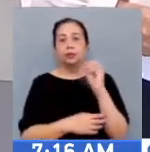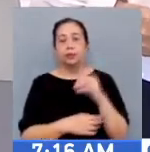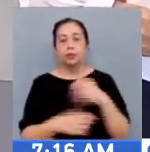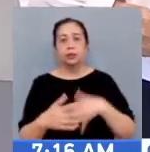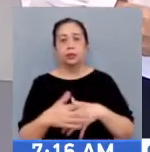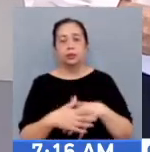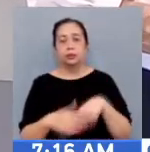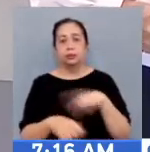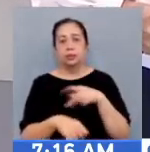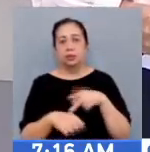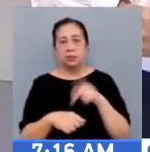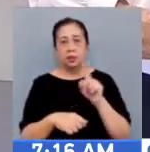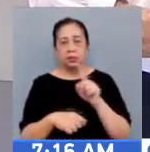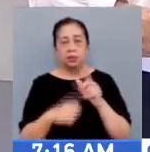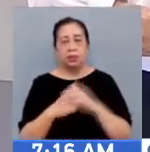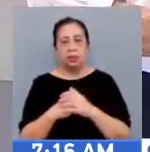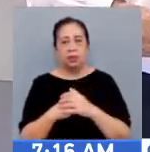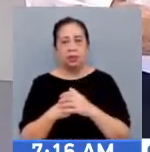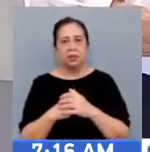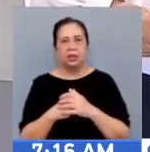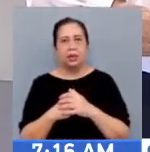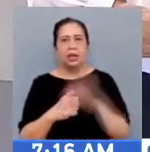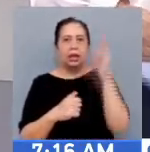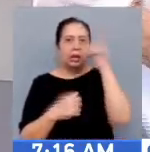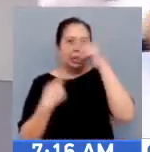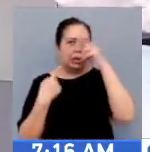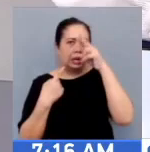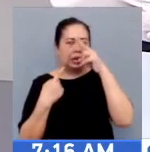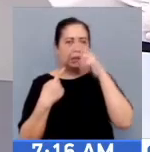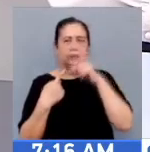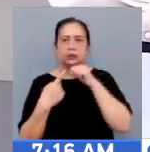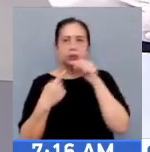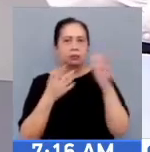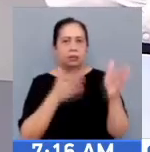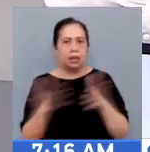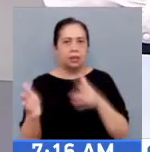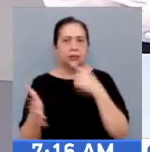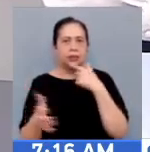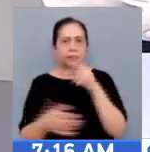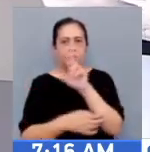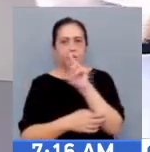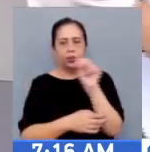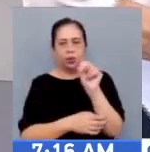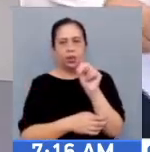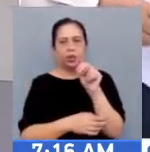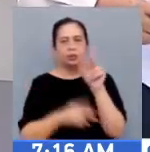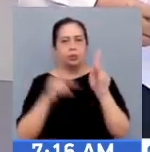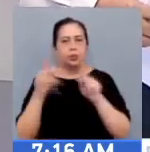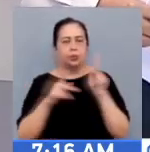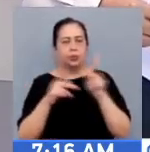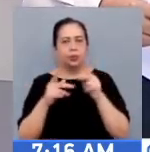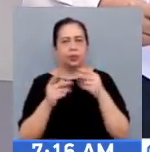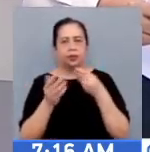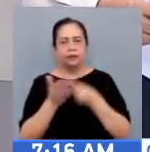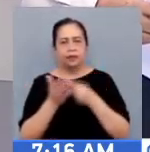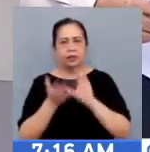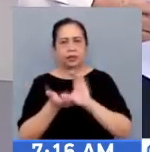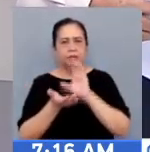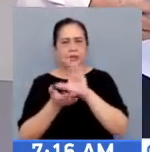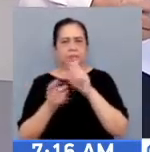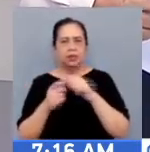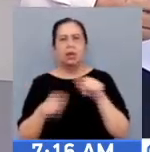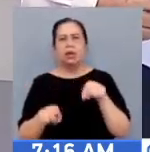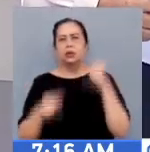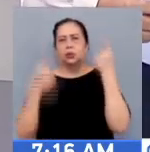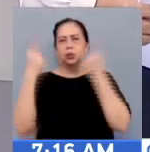Pilipinas ang unintended o hindi planado ayon sa United Nations Population Funding. May tuturing daw itong krisis dahil